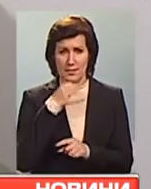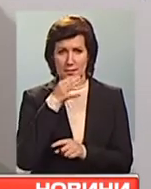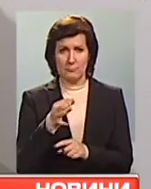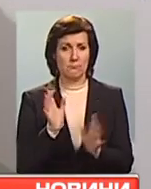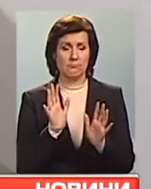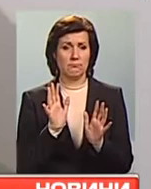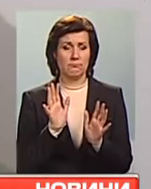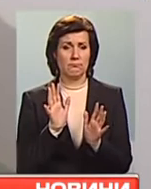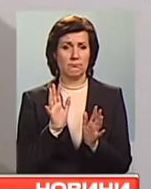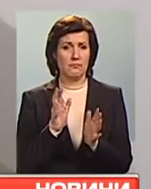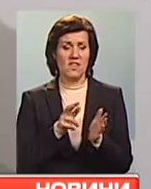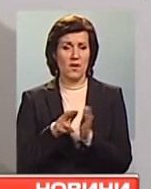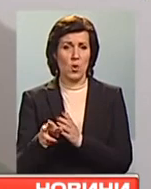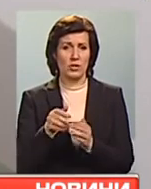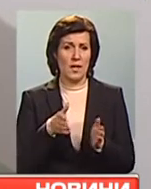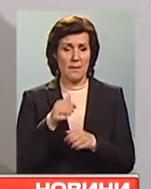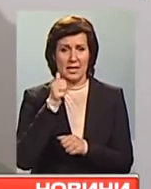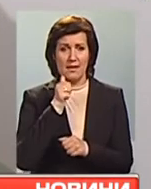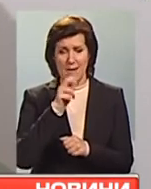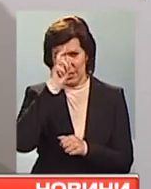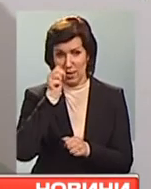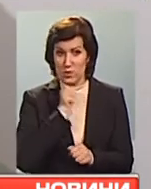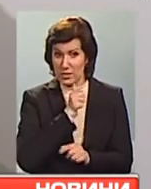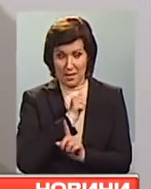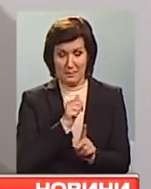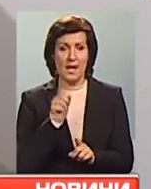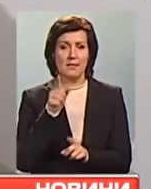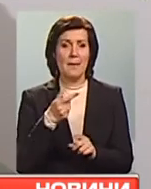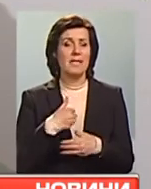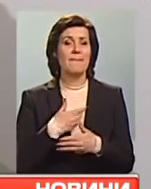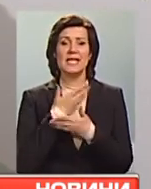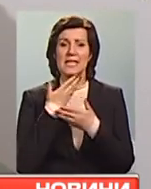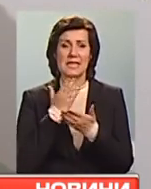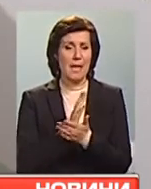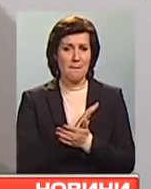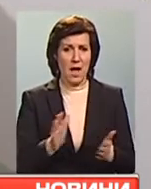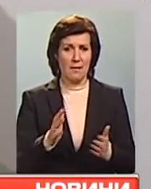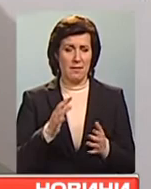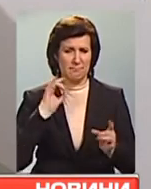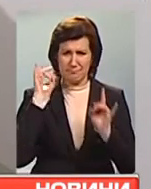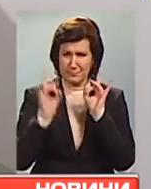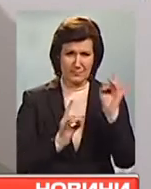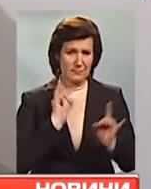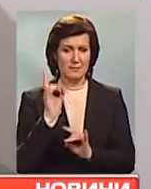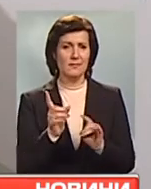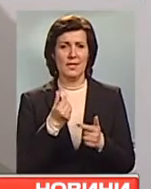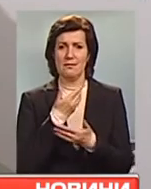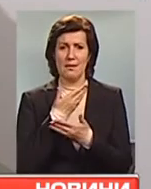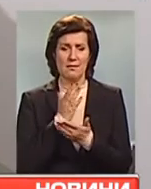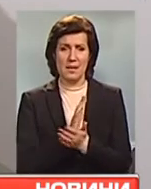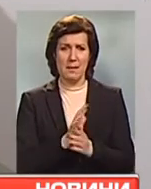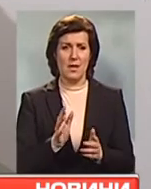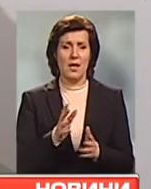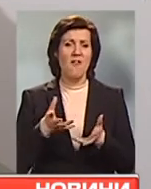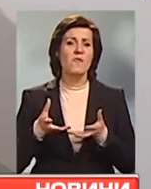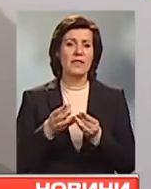не виходячи за рамки державної таємниці, там, де ми не маємо галасу, де ми не маємо того